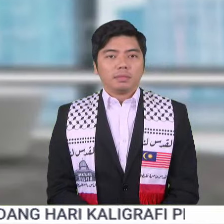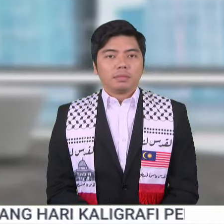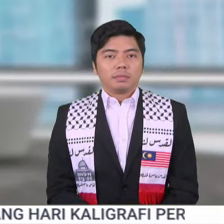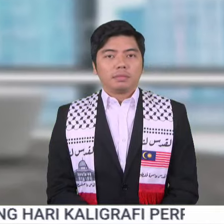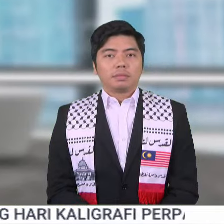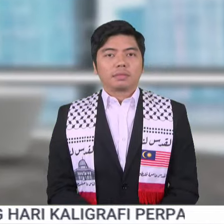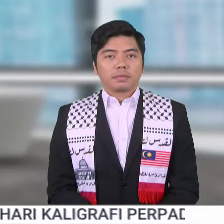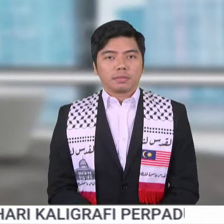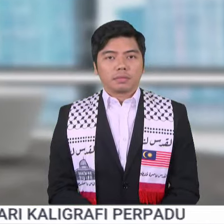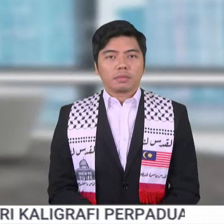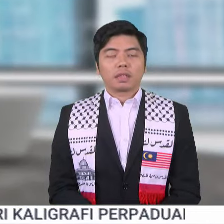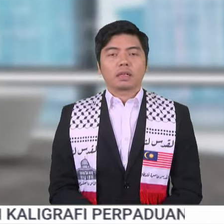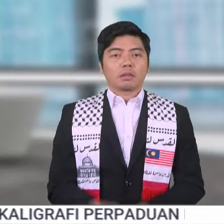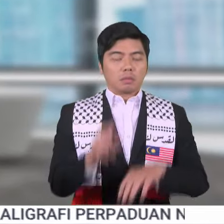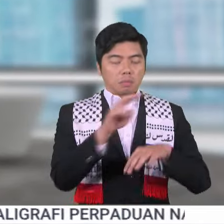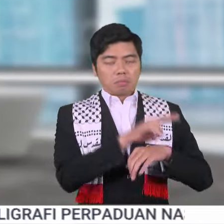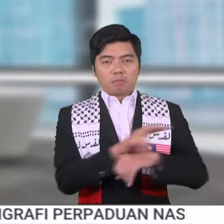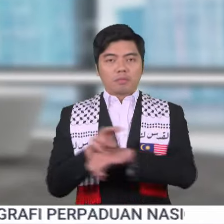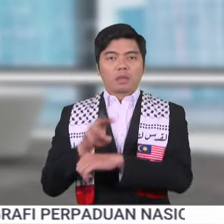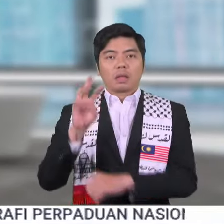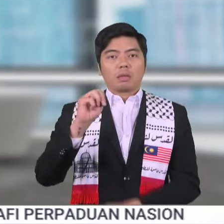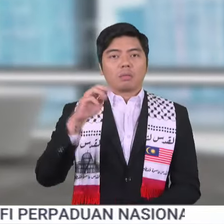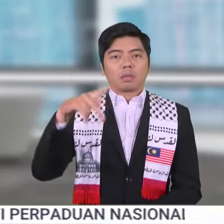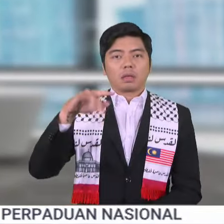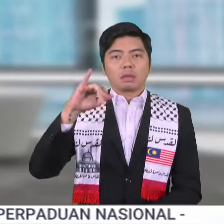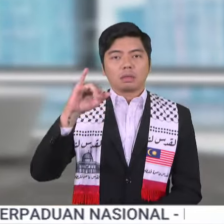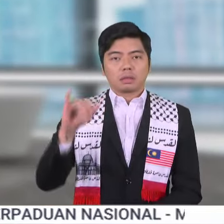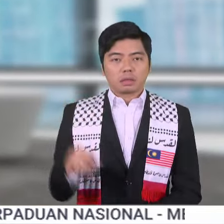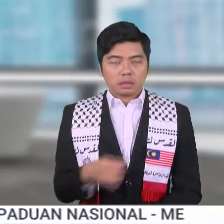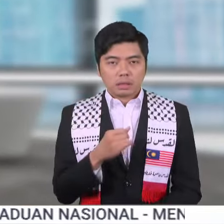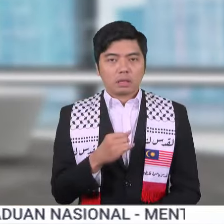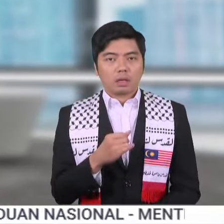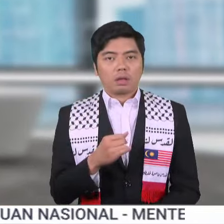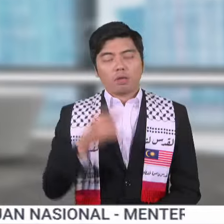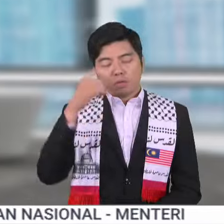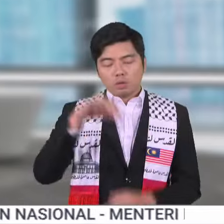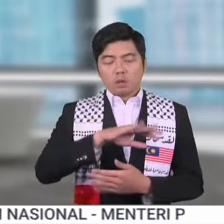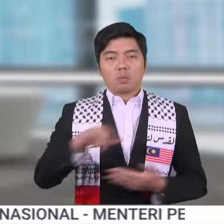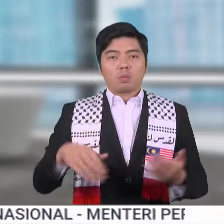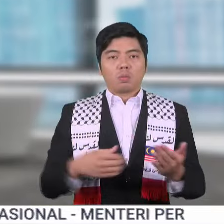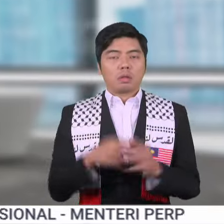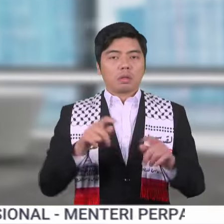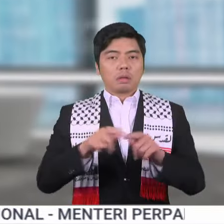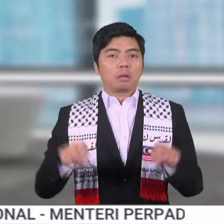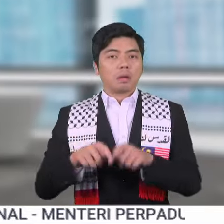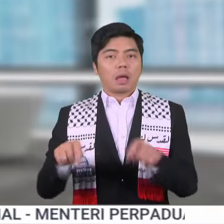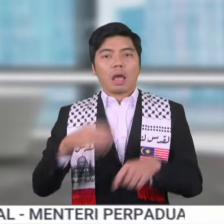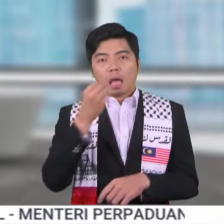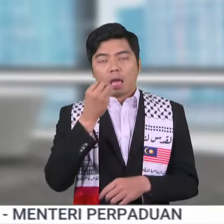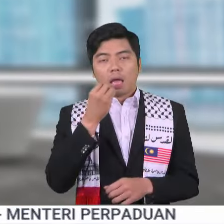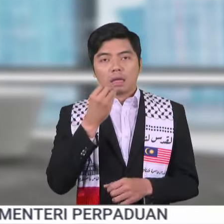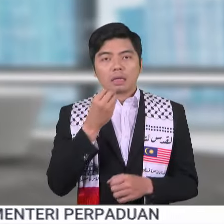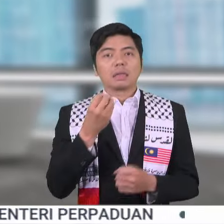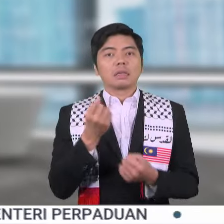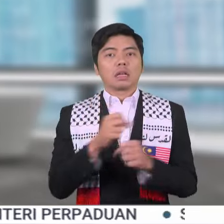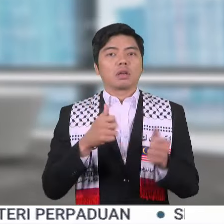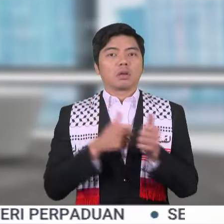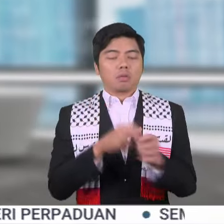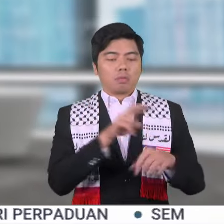lepas pemantauan berterusan dilaksana Majlis perbandaran Jasin mpj makanan di bawah seliaan PBT